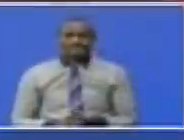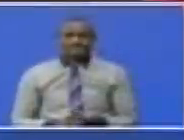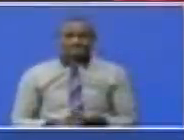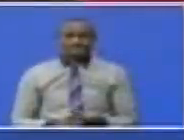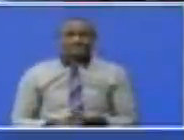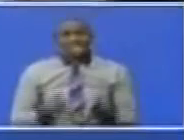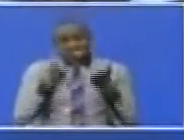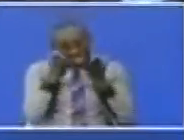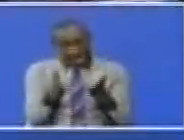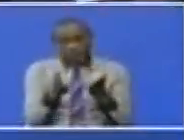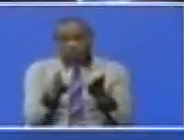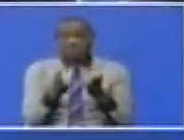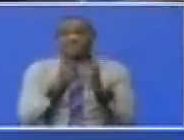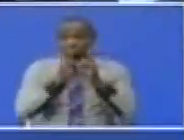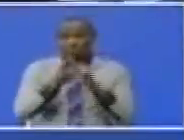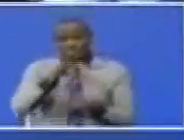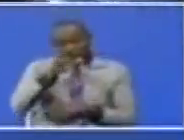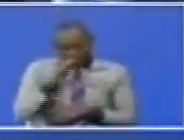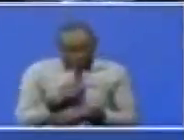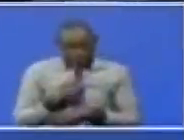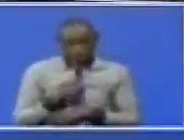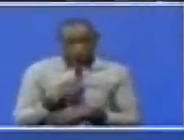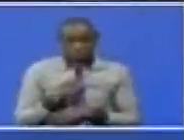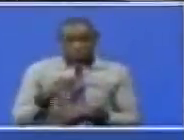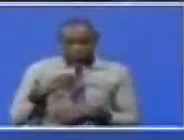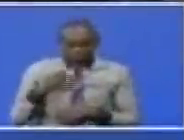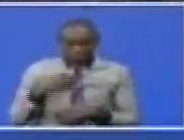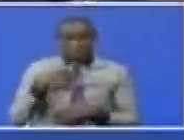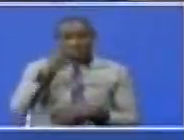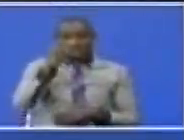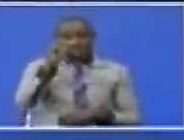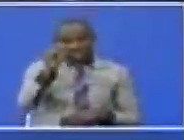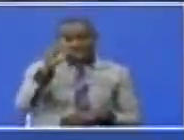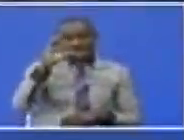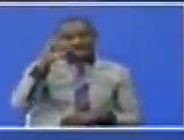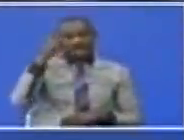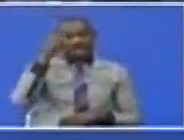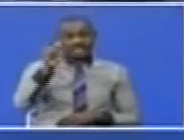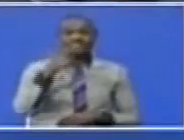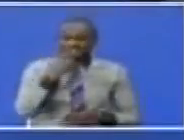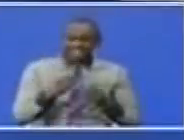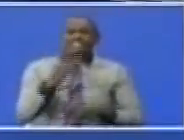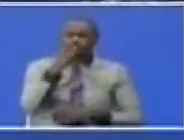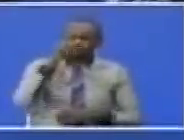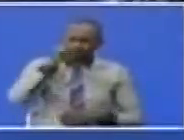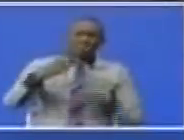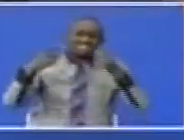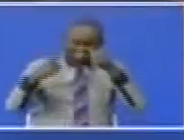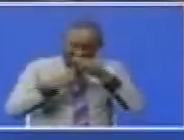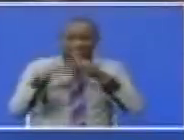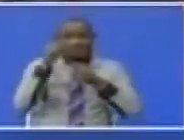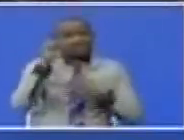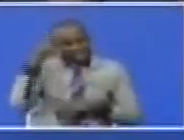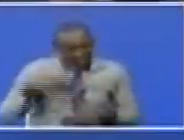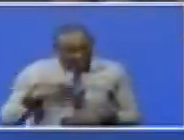Kwa mujibu wa takwimu za shirika la kupambana na madawa ya kulevya na kada, takriban wa Kenya milioni 2.65